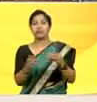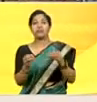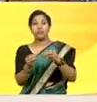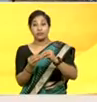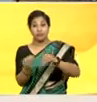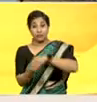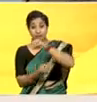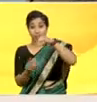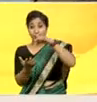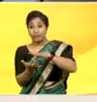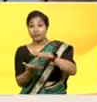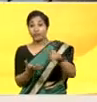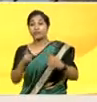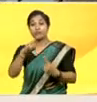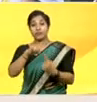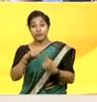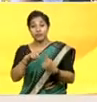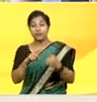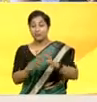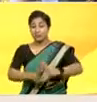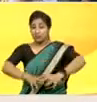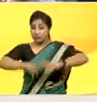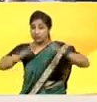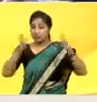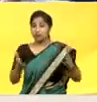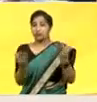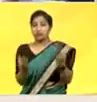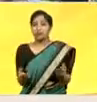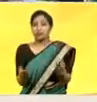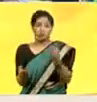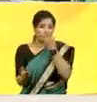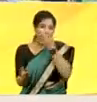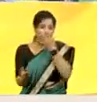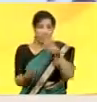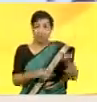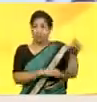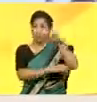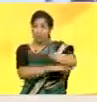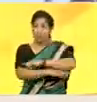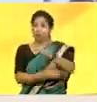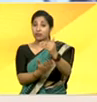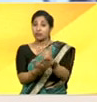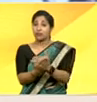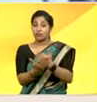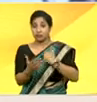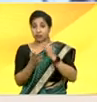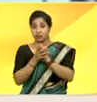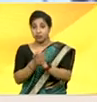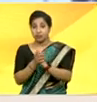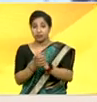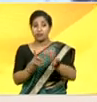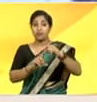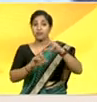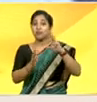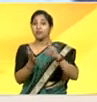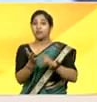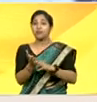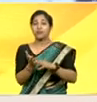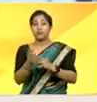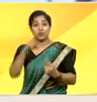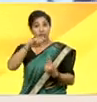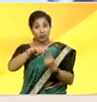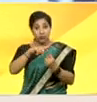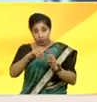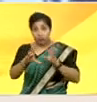के थिम्पू में भी एक बड़ा योग दिवस का कार्यक्रम हुआ, जिसमें मेरे मित्र प्रधानमंत्री टोबगे